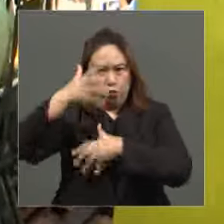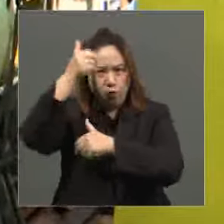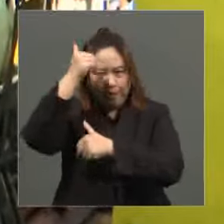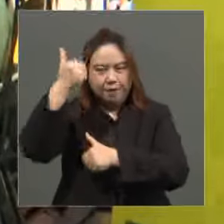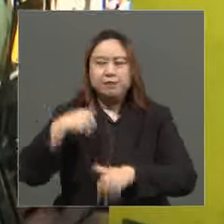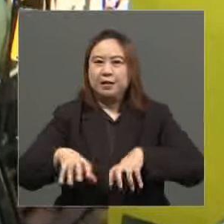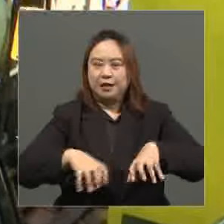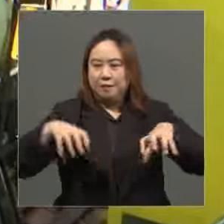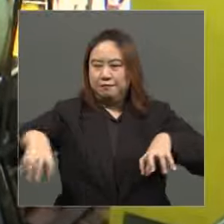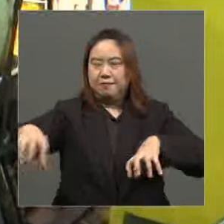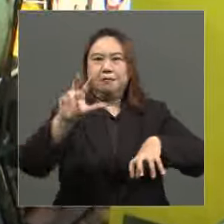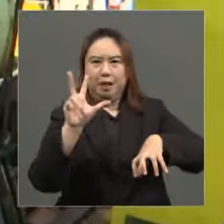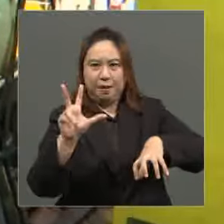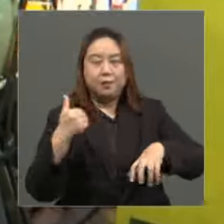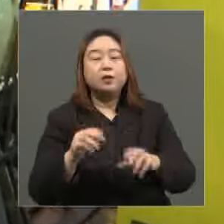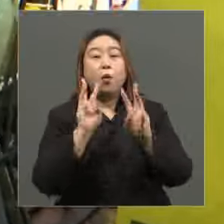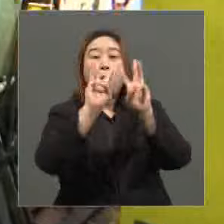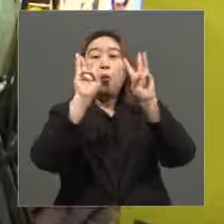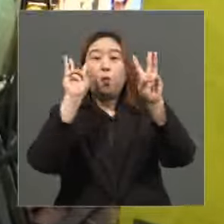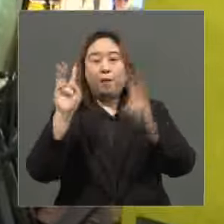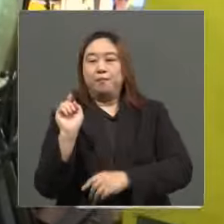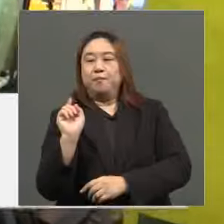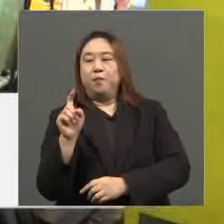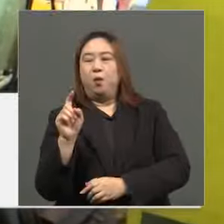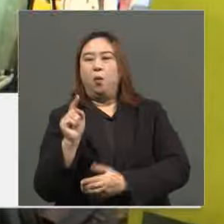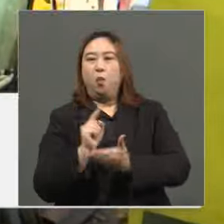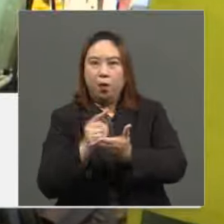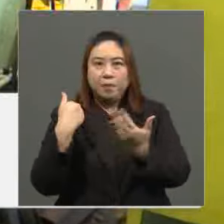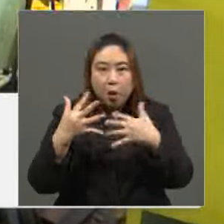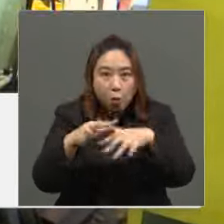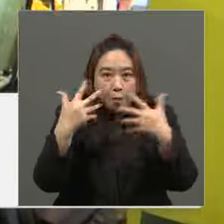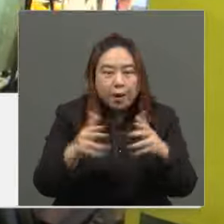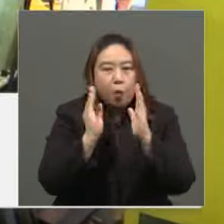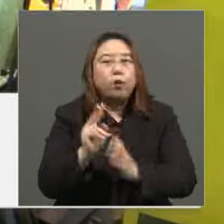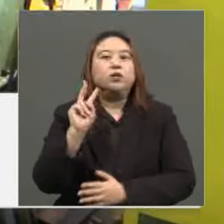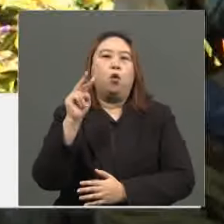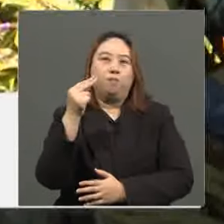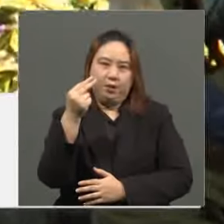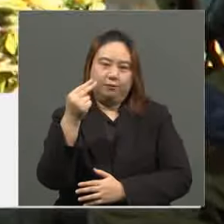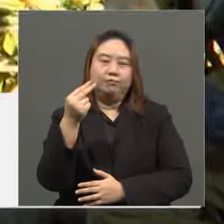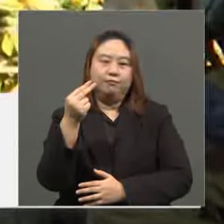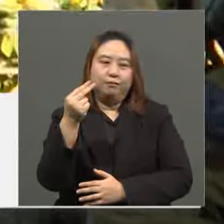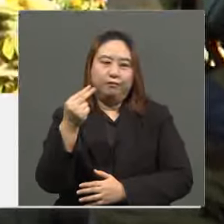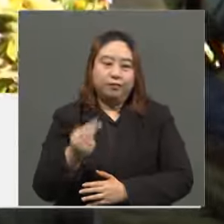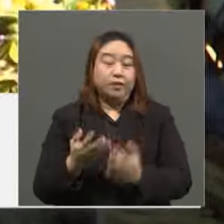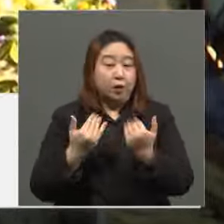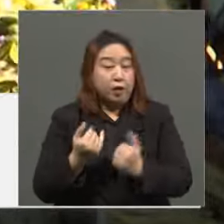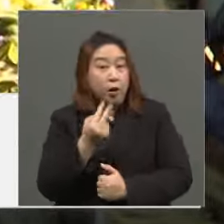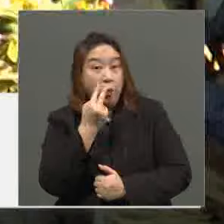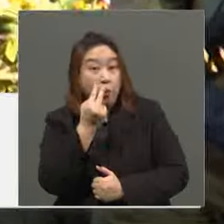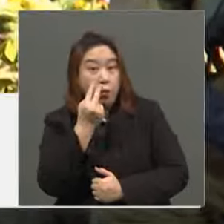การจัดงานส่วนการลอยกระทงออนไลน์ก็มีผู้ร่วมกิจกรรมลอยกระทงแล้วเกือบ 20,000 รายด้วยกัน ขณะ